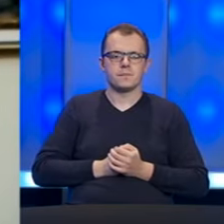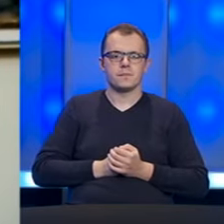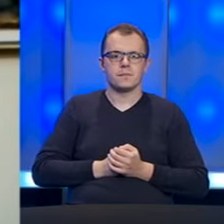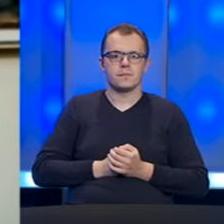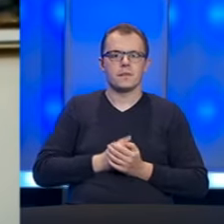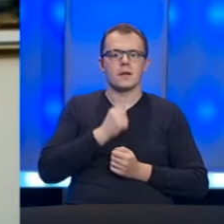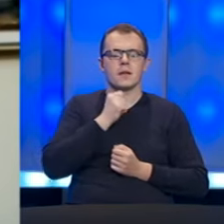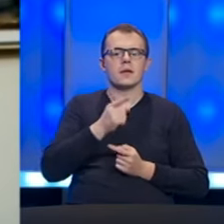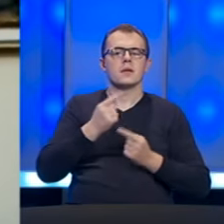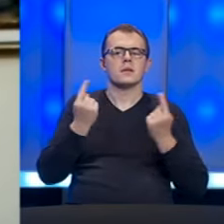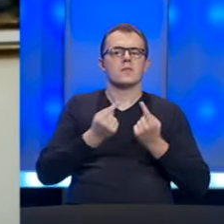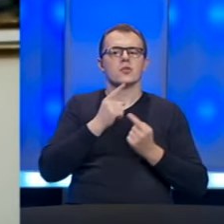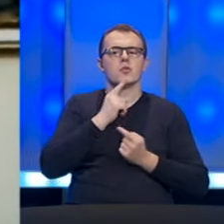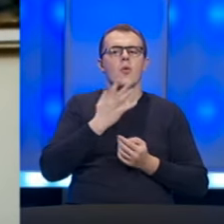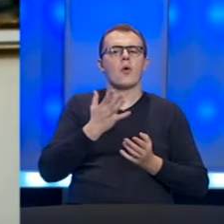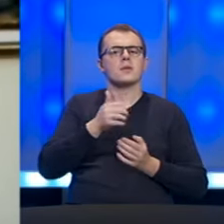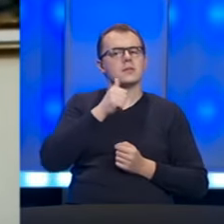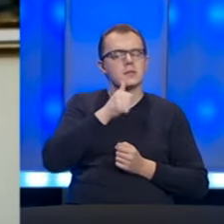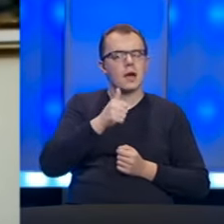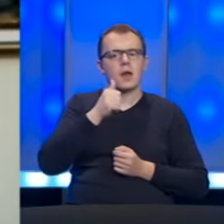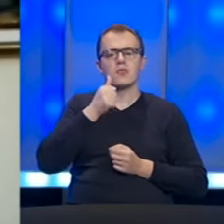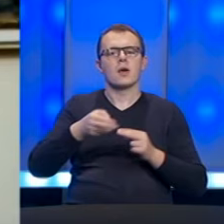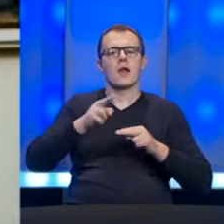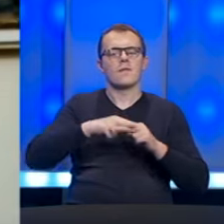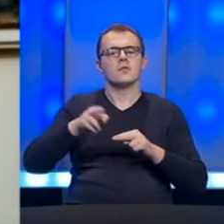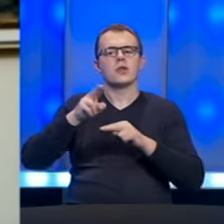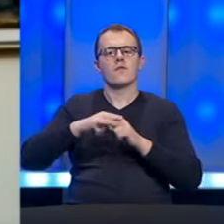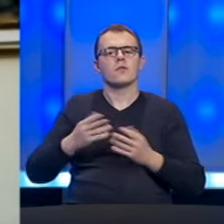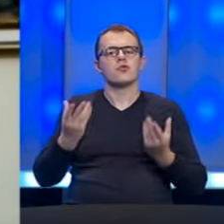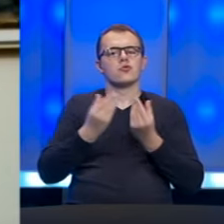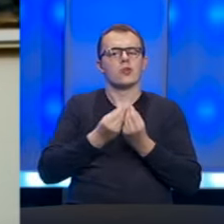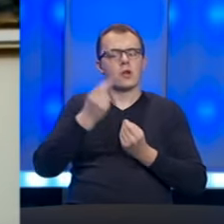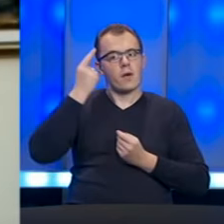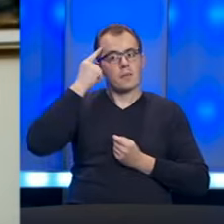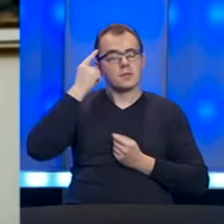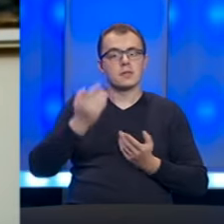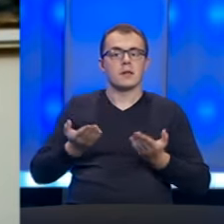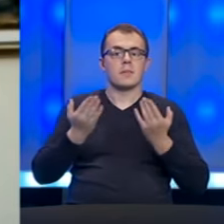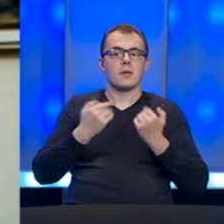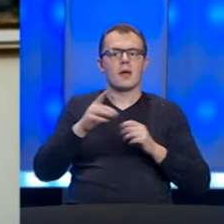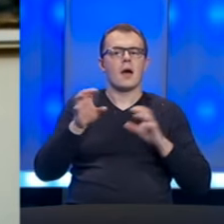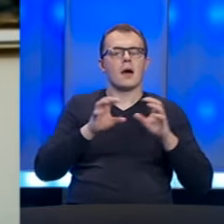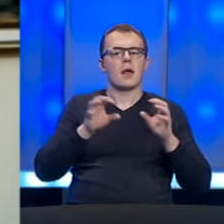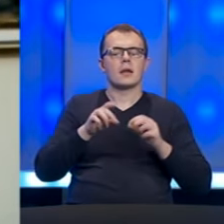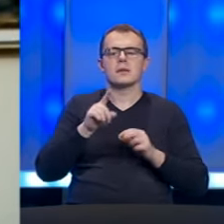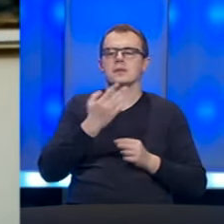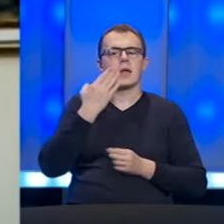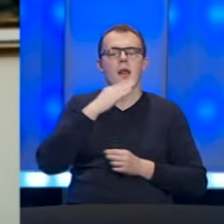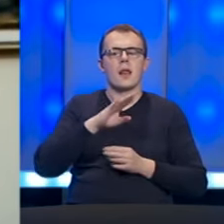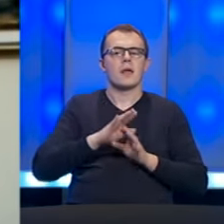i situacijom koja se iz dana u dan sve više i više usložnjava. Mislim da radnici